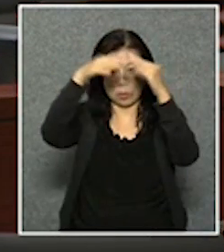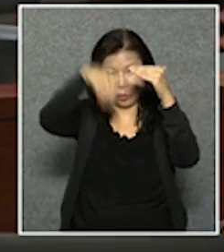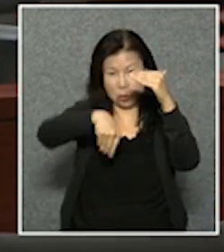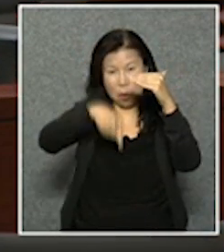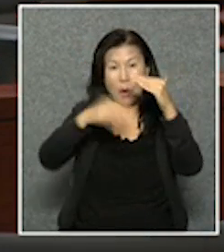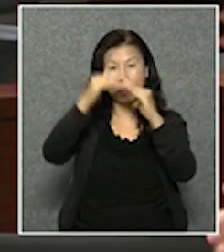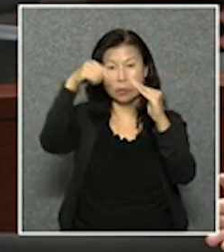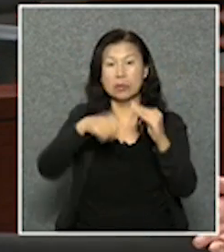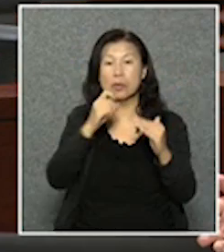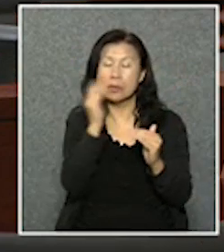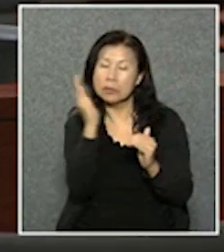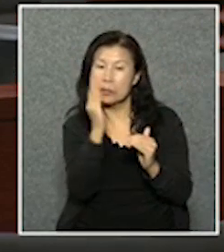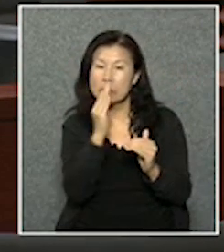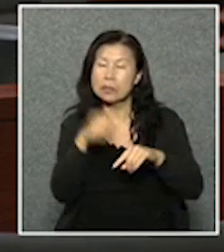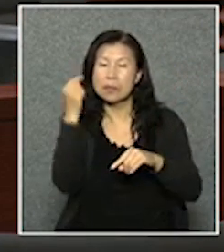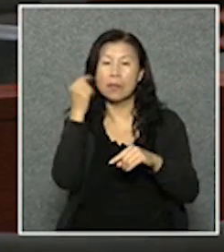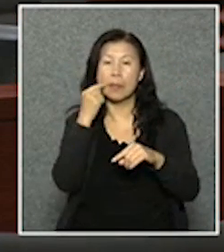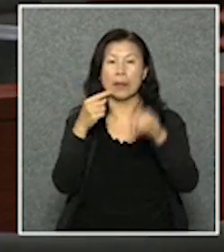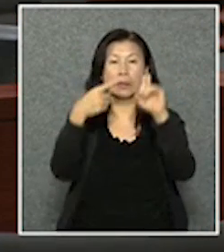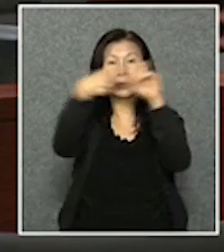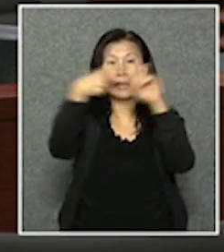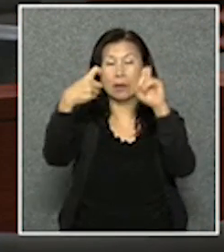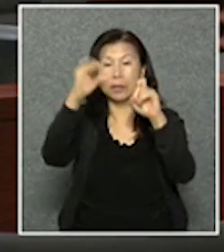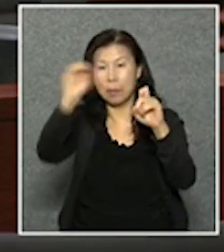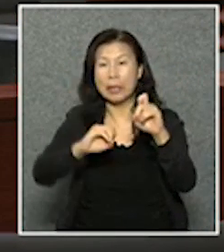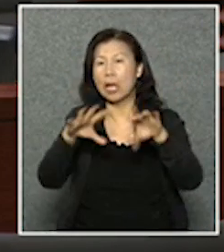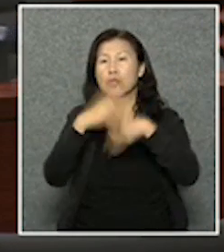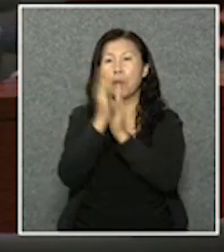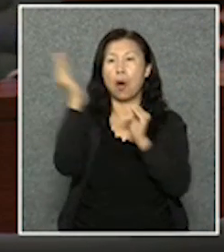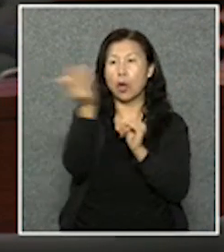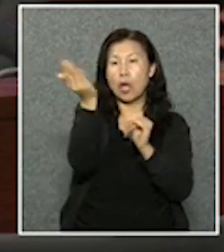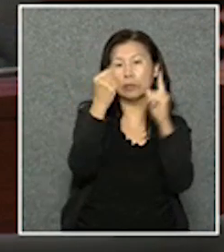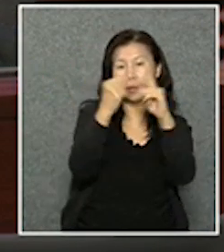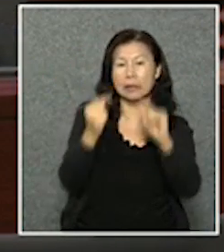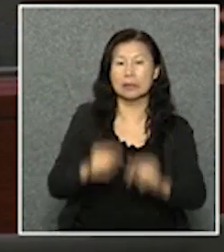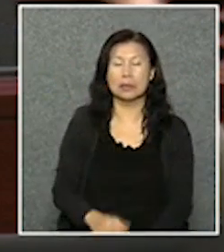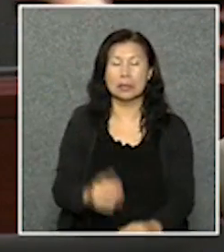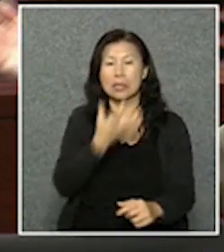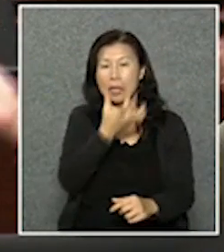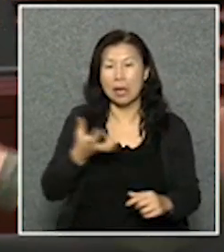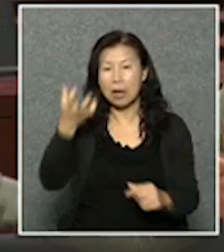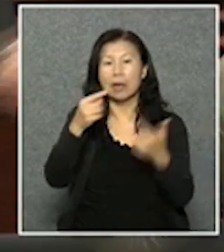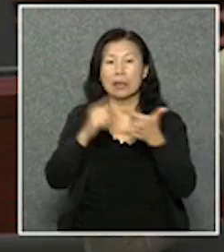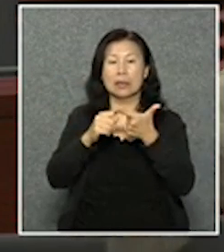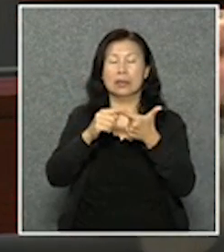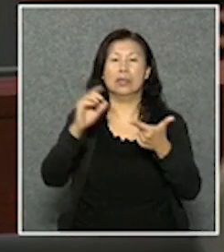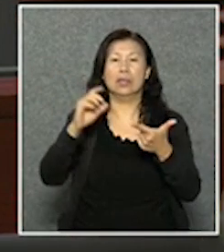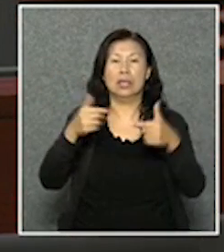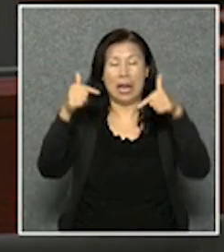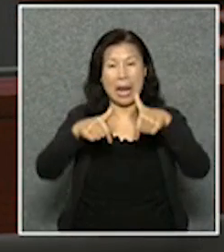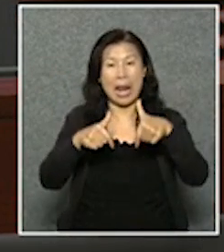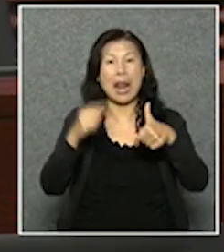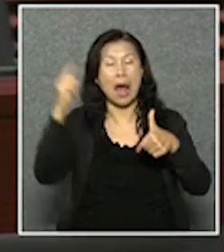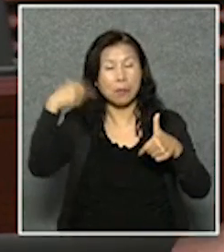以咁講，差唔多我諗 99% 都係遊客嚇，歐洲嚟㗎，南美